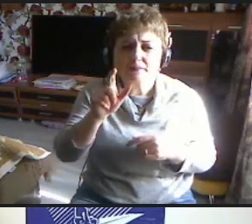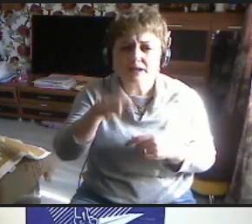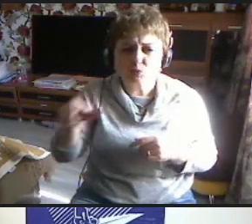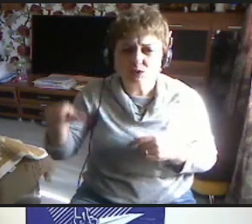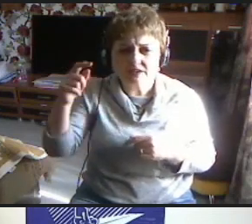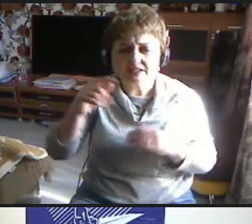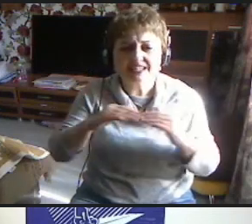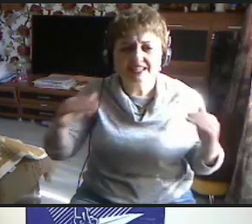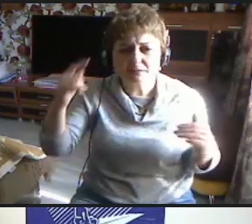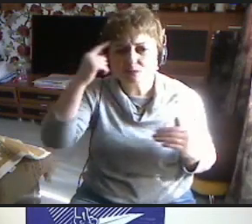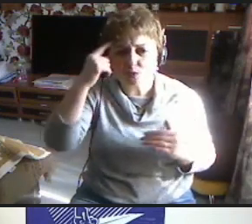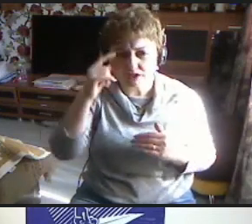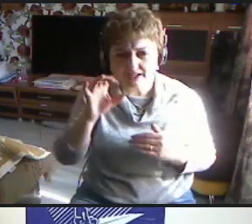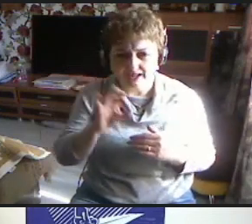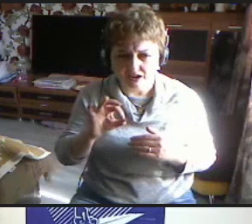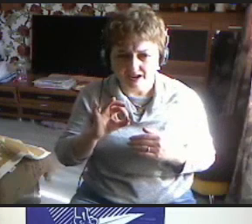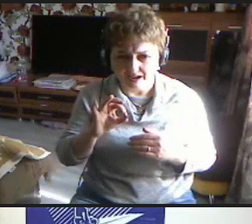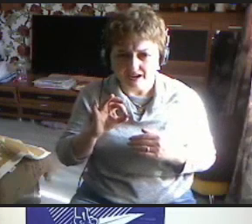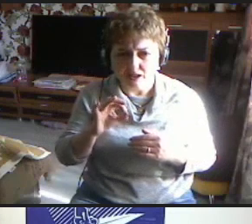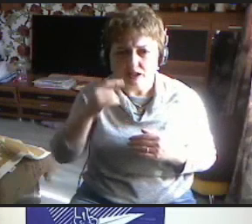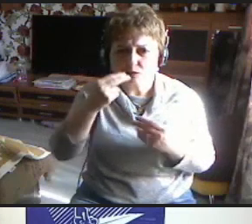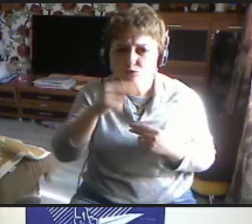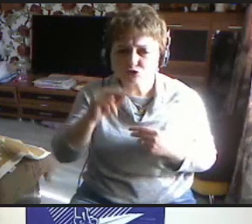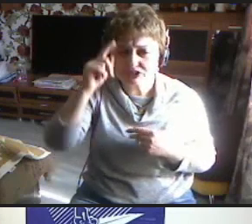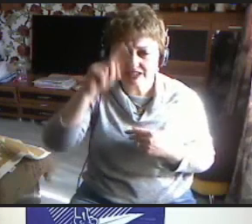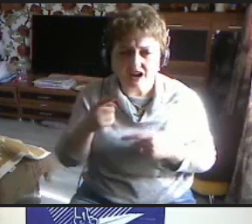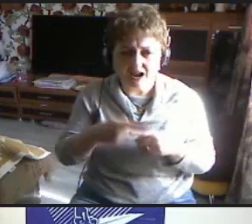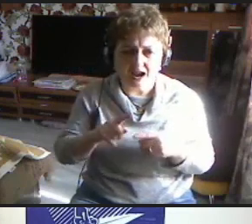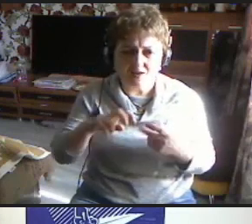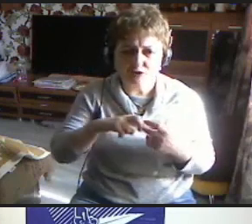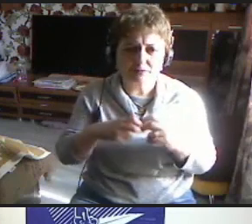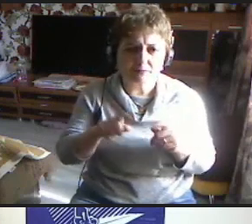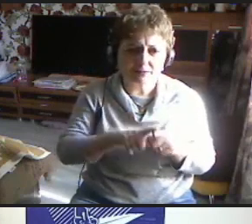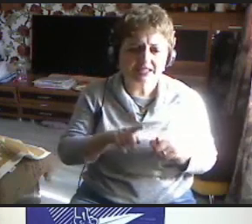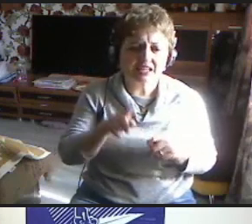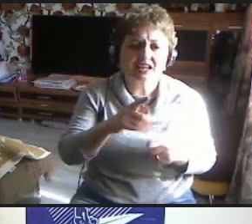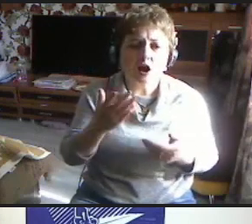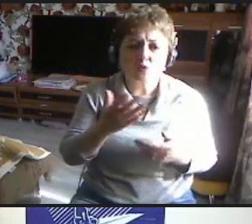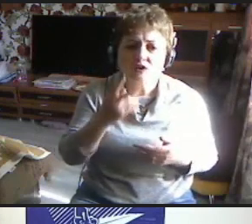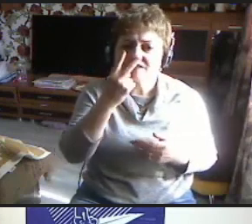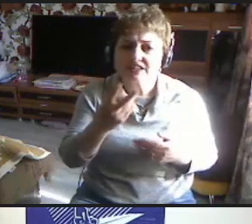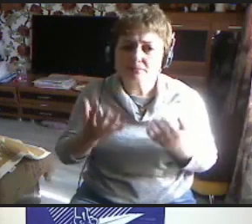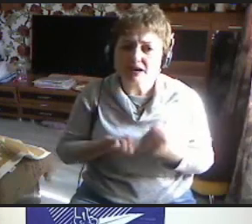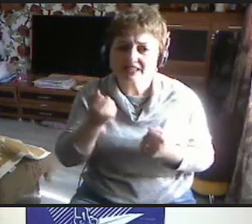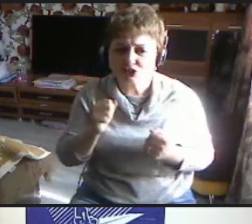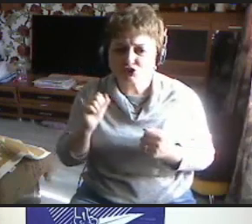о таких проблемах, чтобы было понятно, какой вид поддержки, например, нужен